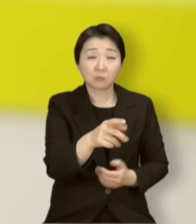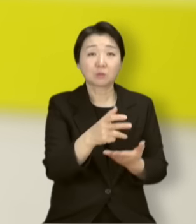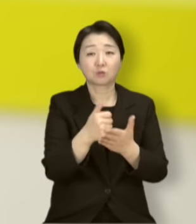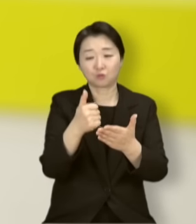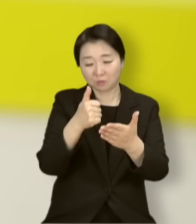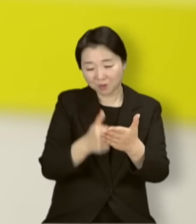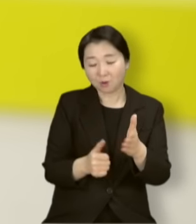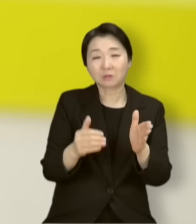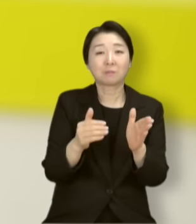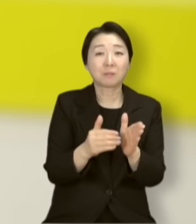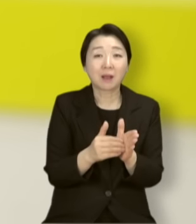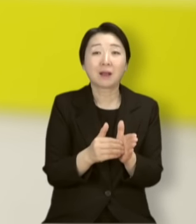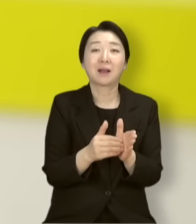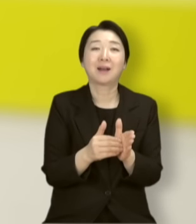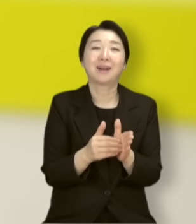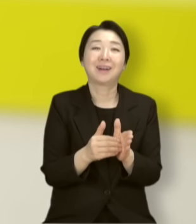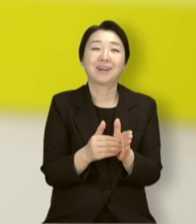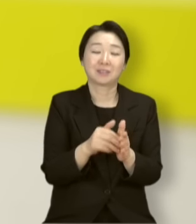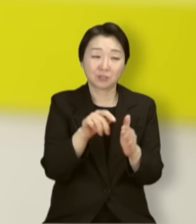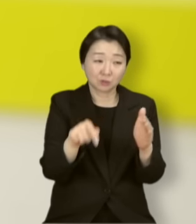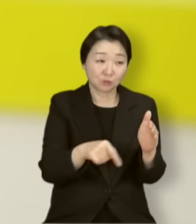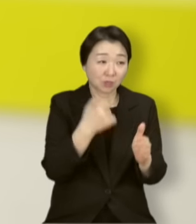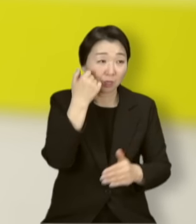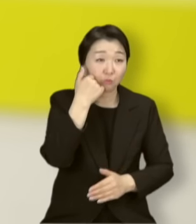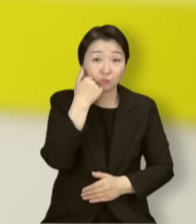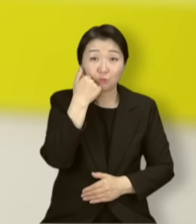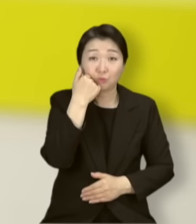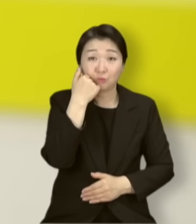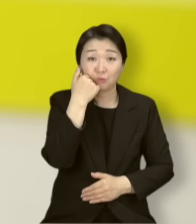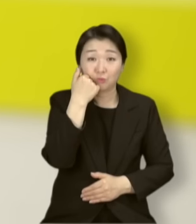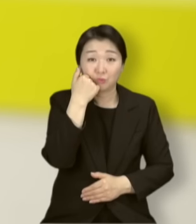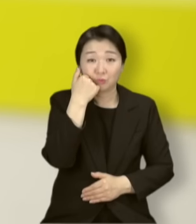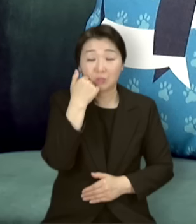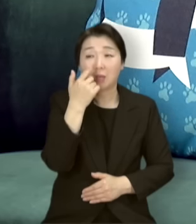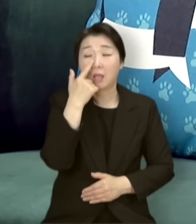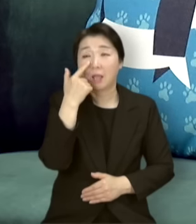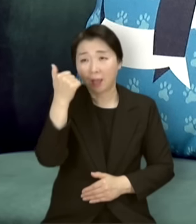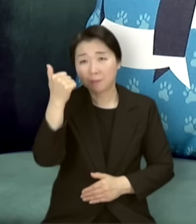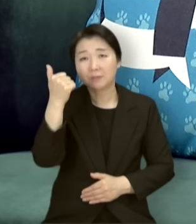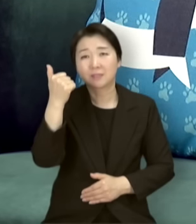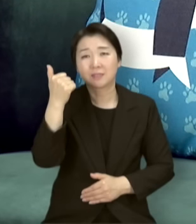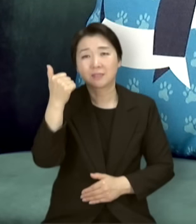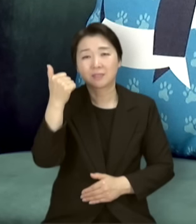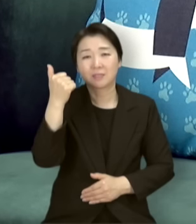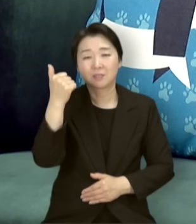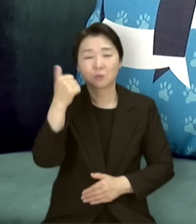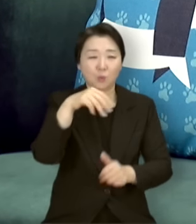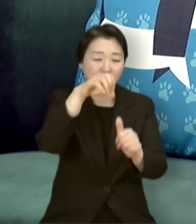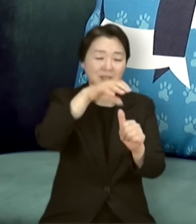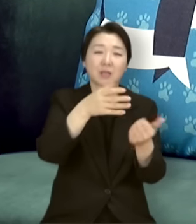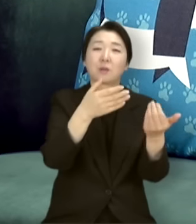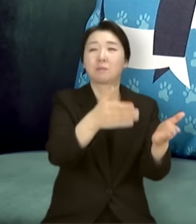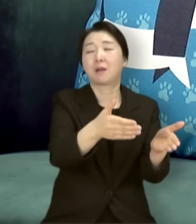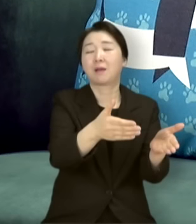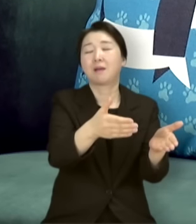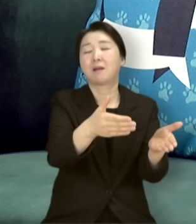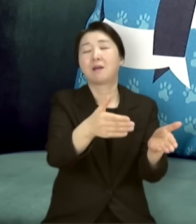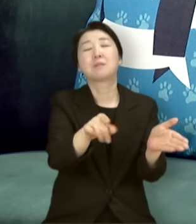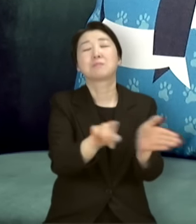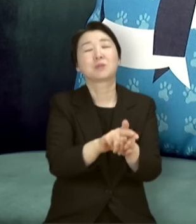다 주님 영접하고 아멘. 그 중에서 어떤 아이들은 아버지까지 세례받게.